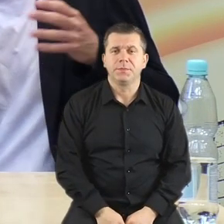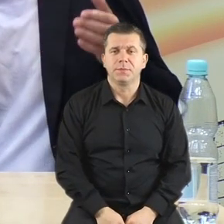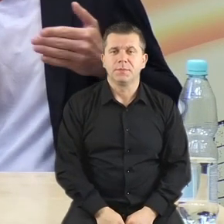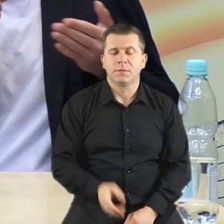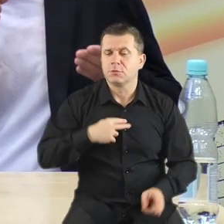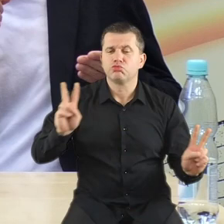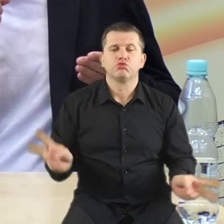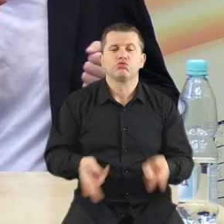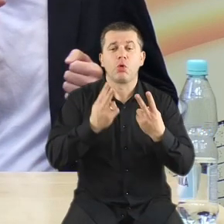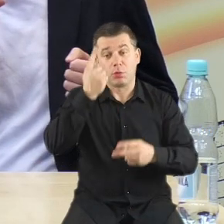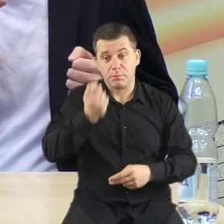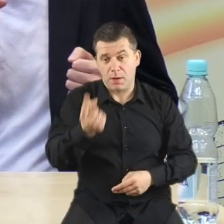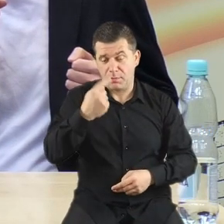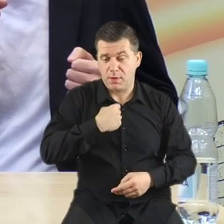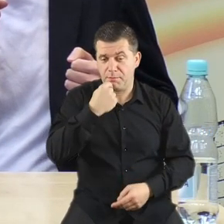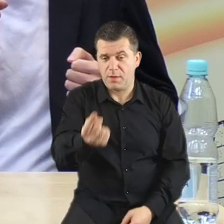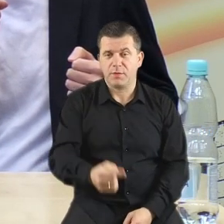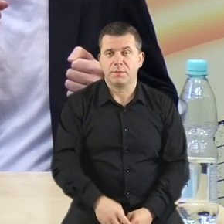powiem, skąd pomysł na nią się wziął.